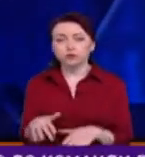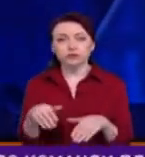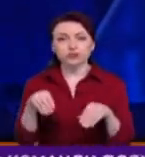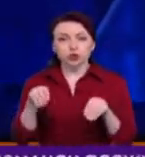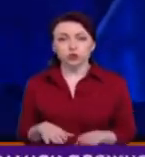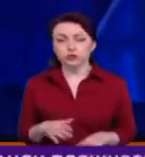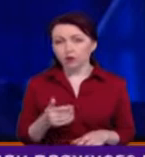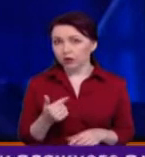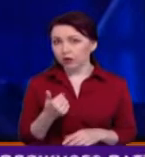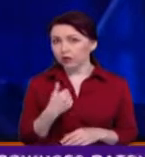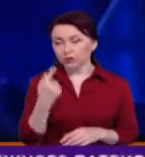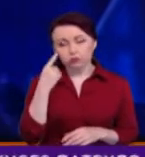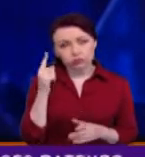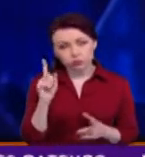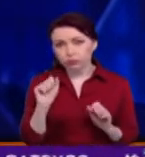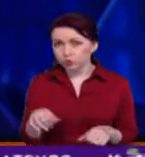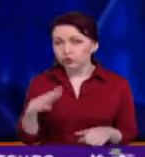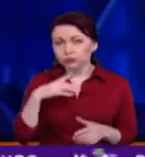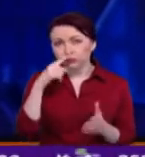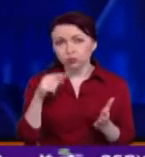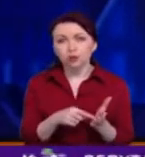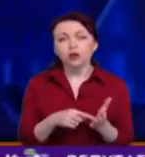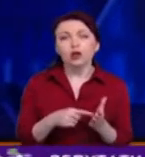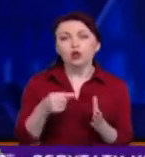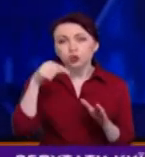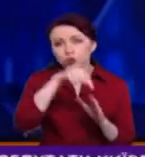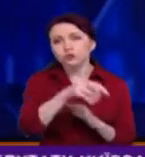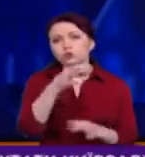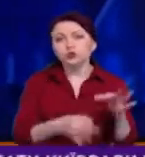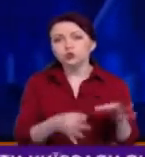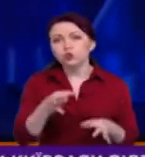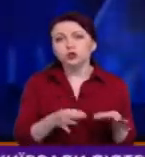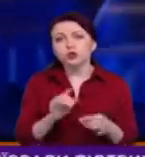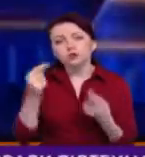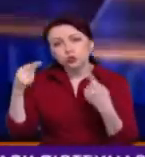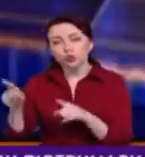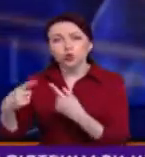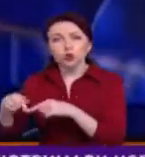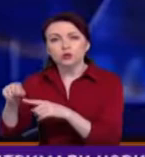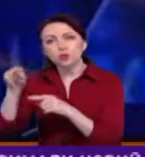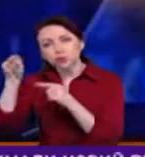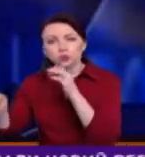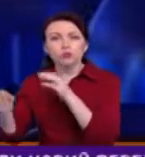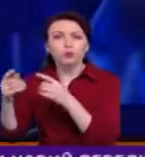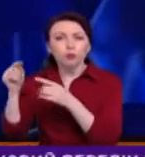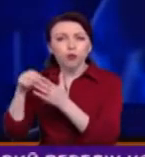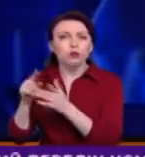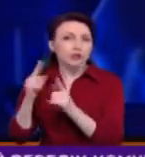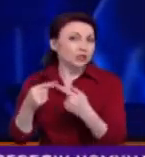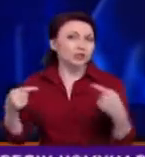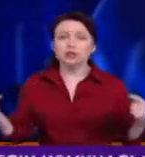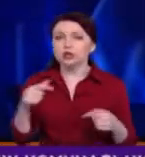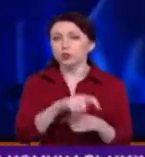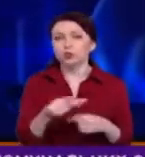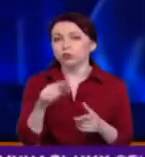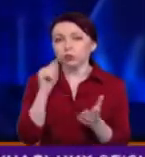виключаю, що внаслідок цього могли потрапити в органи судової гілки влади, в інші органи, абсолютно різні люди. І в тому числі ті люди,